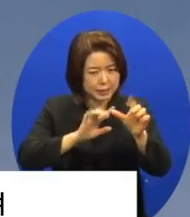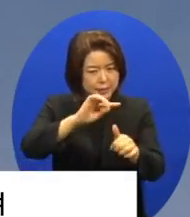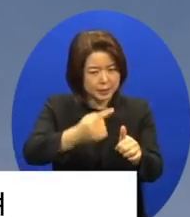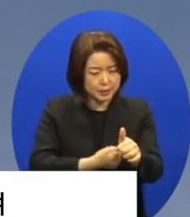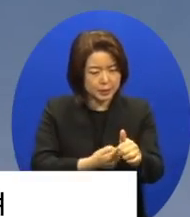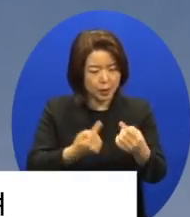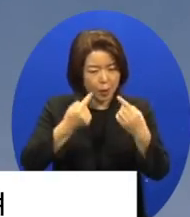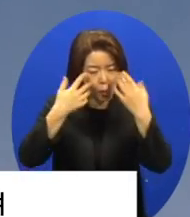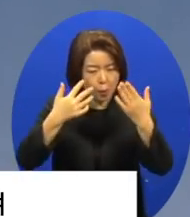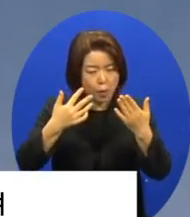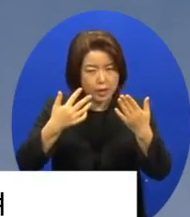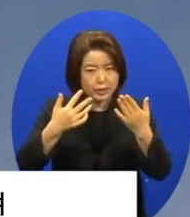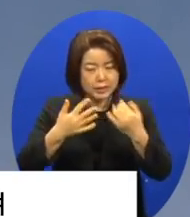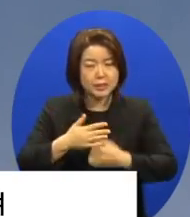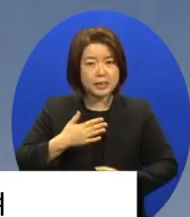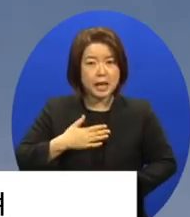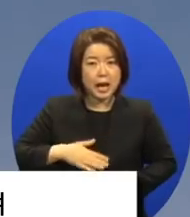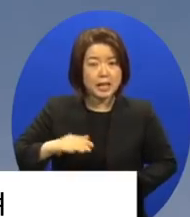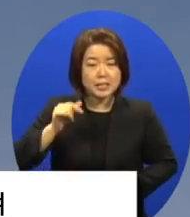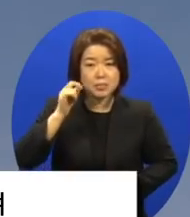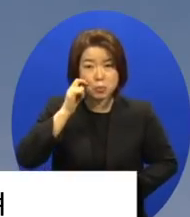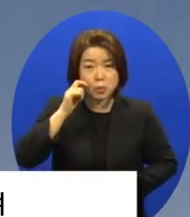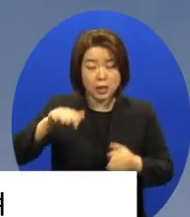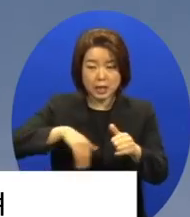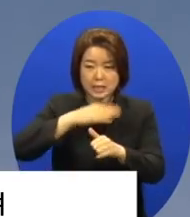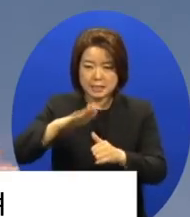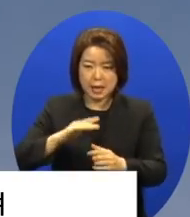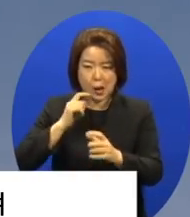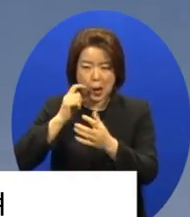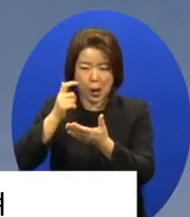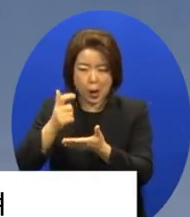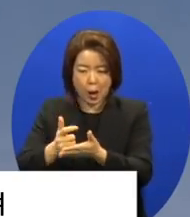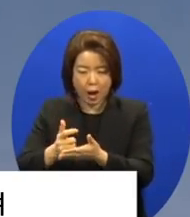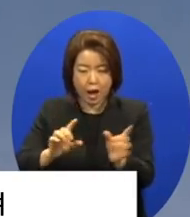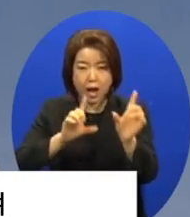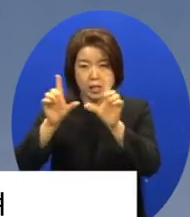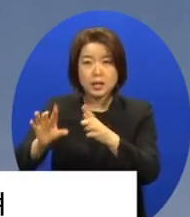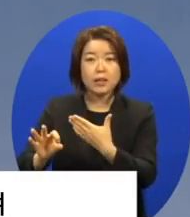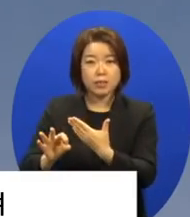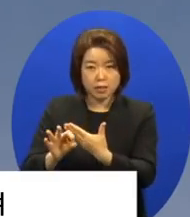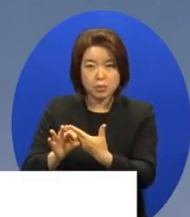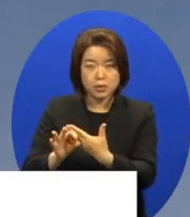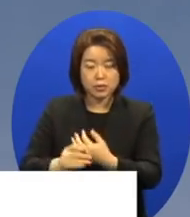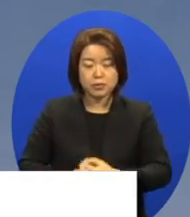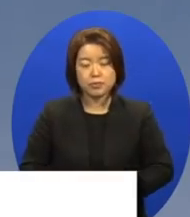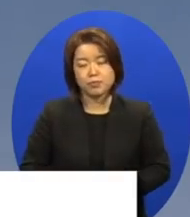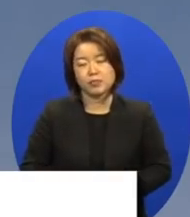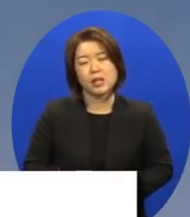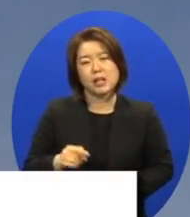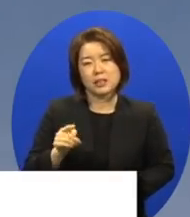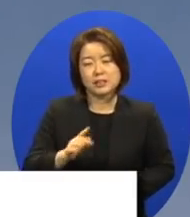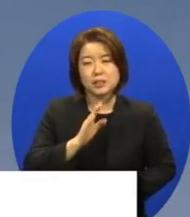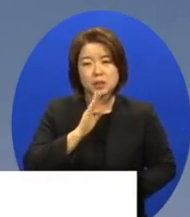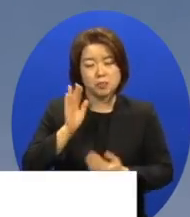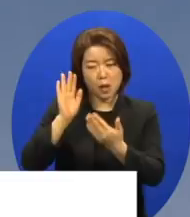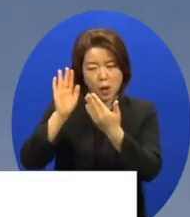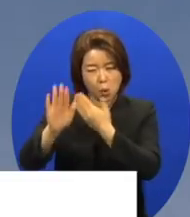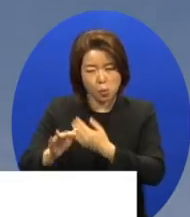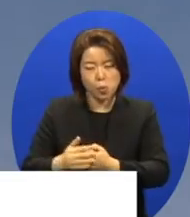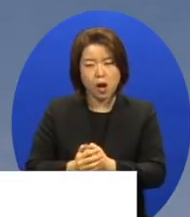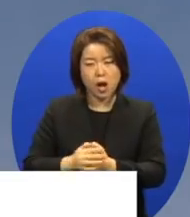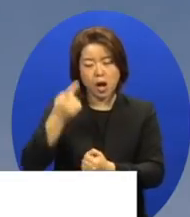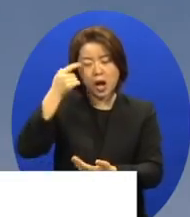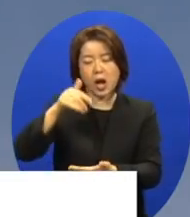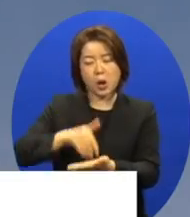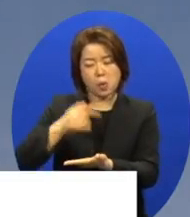정확하게 알 수 없는 상황 속에 속아서 스스로 지낸다면 그건 정말 나중에 두고두고 후회